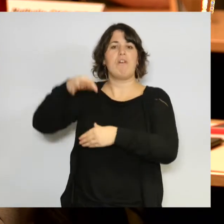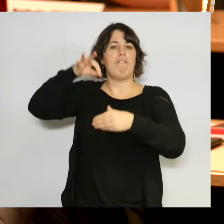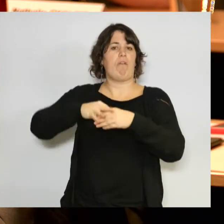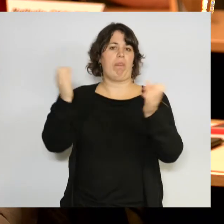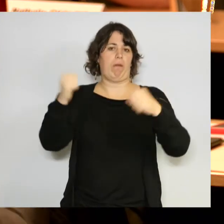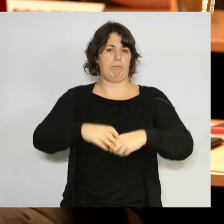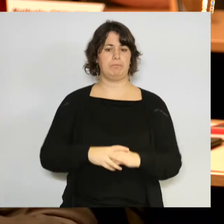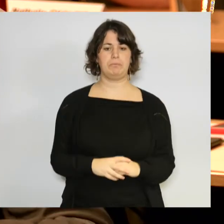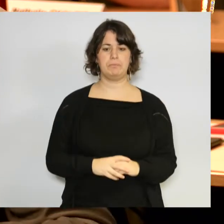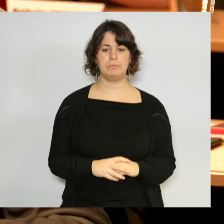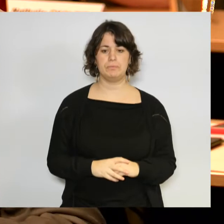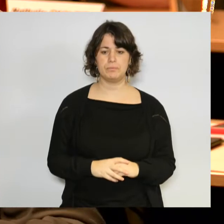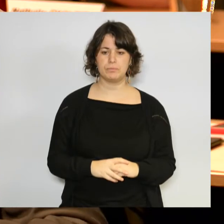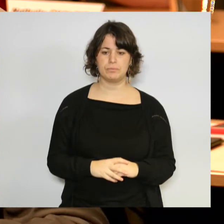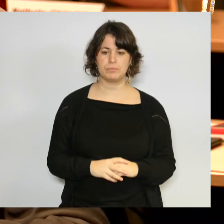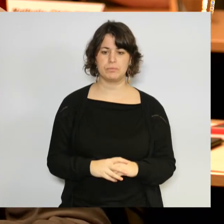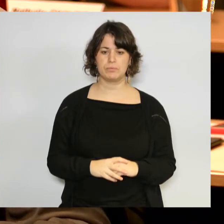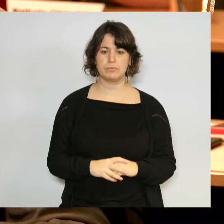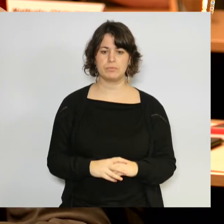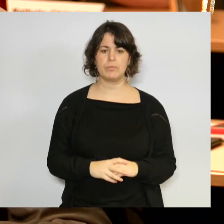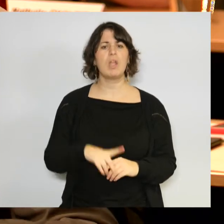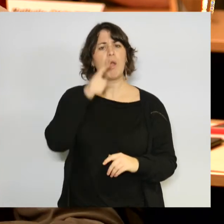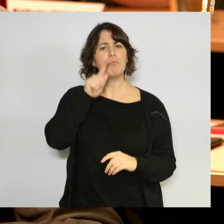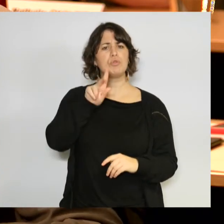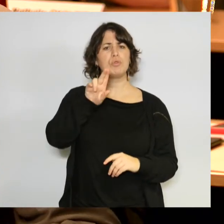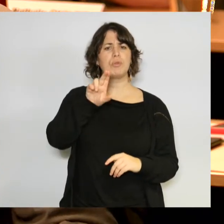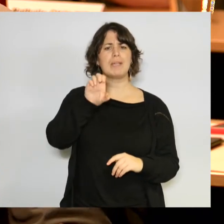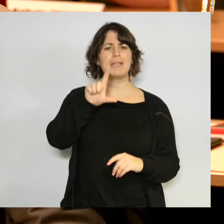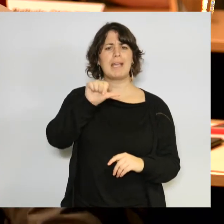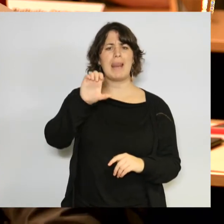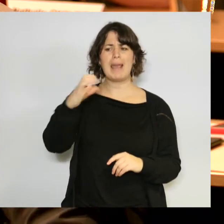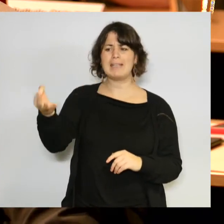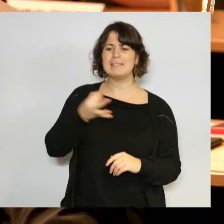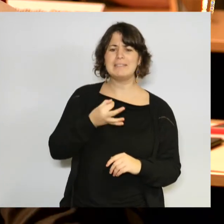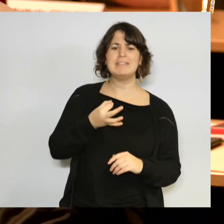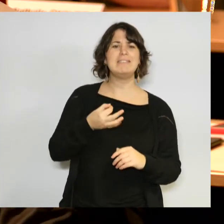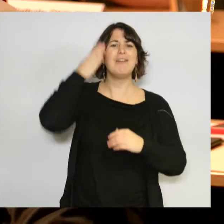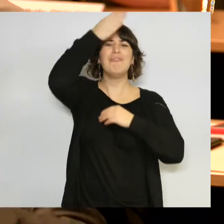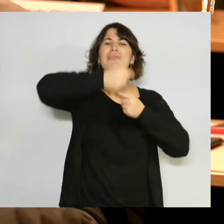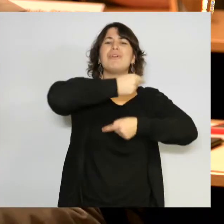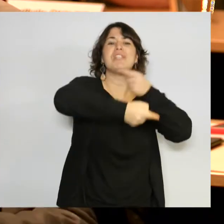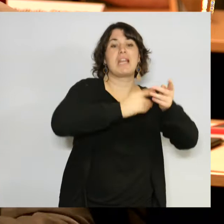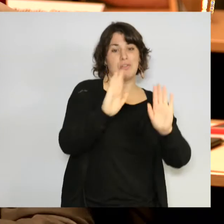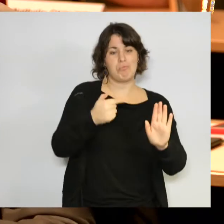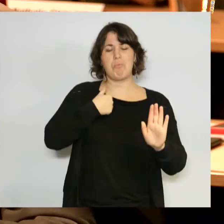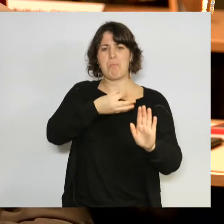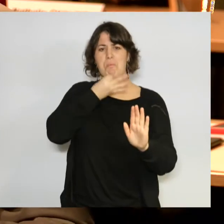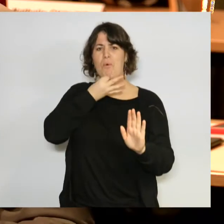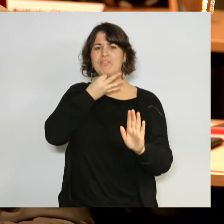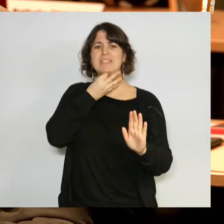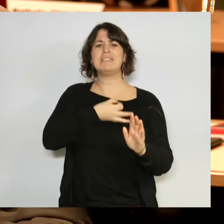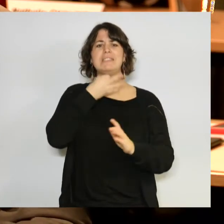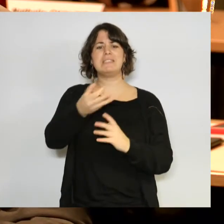délibération. Alors, Éric Guéllec a fait référence aux futures générations. Moi, je profiterai pour